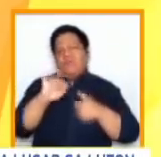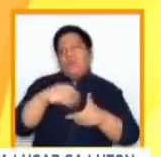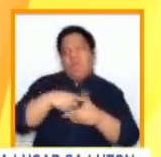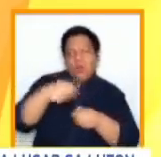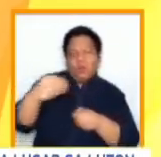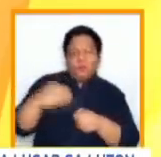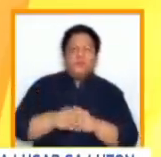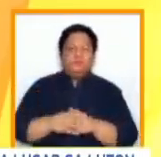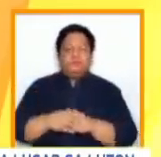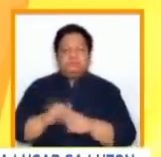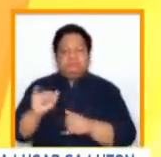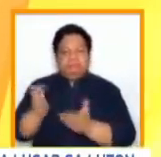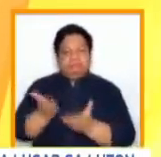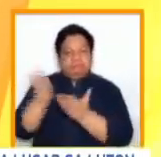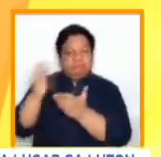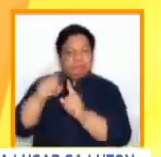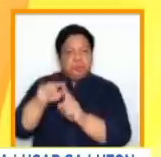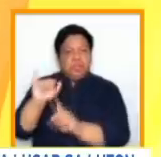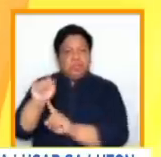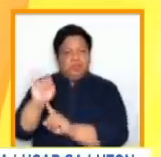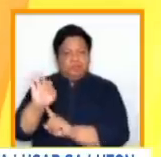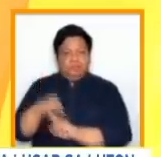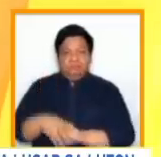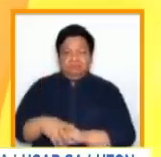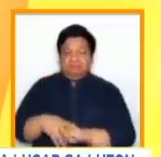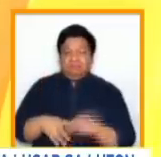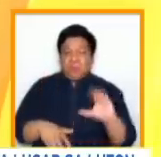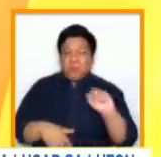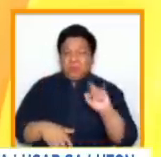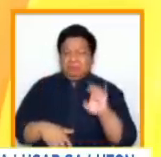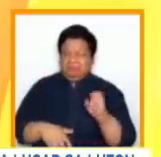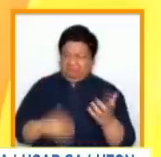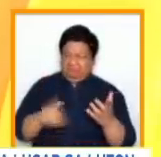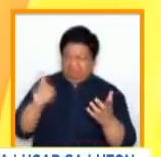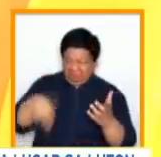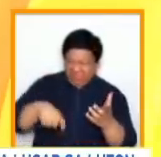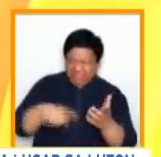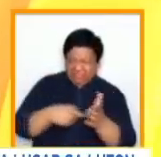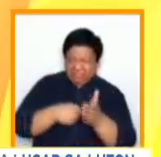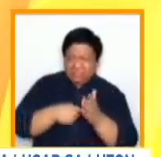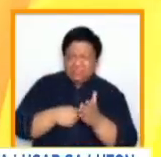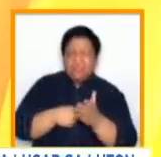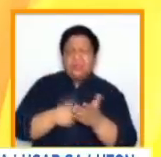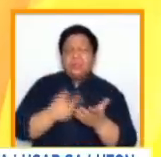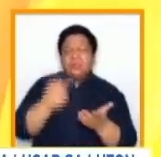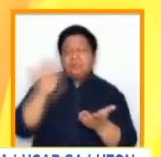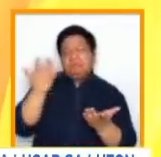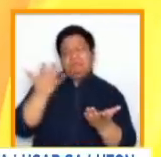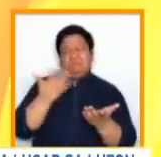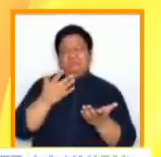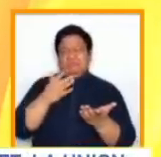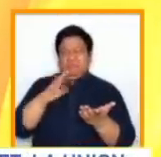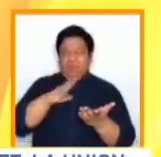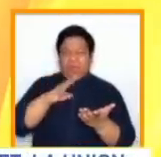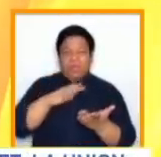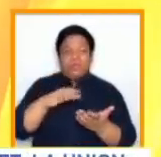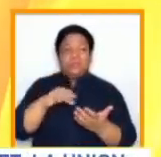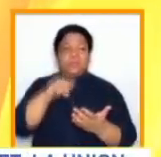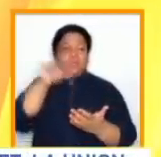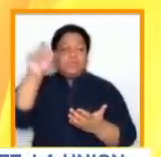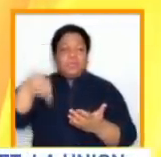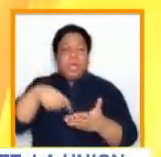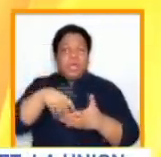yan? Mas madali raw yan dahil hindi na kailangang sitahin o tanungin ang mga taong lumalabas kung fully vaccinated ba sila o